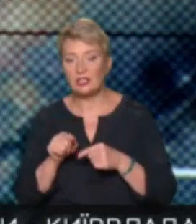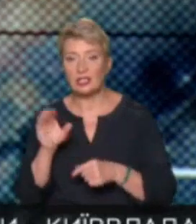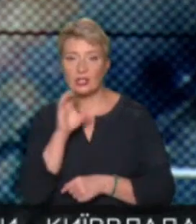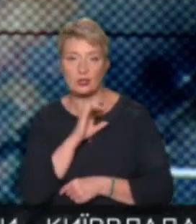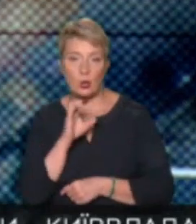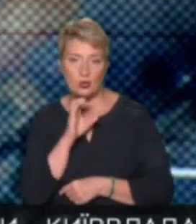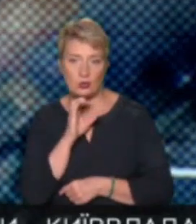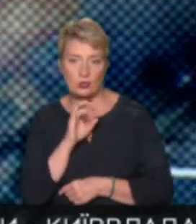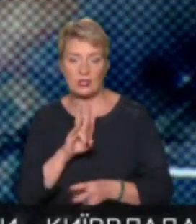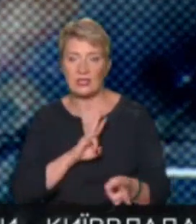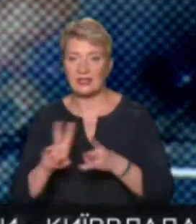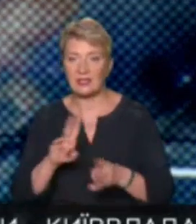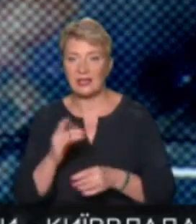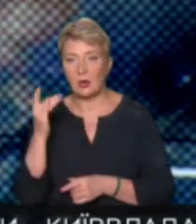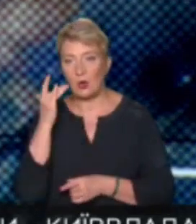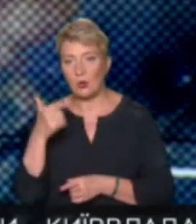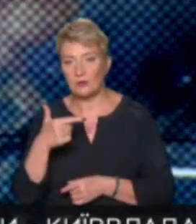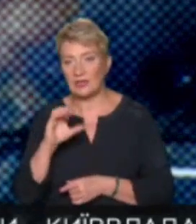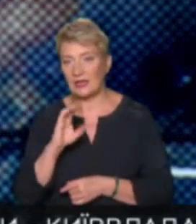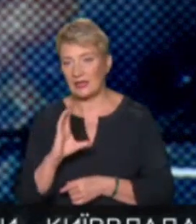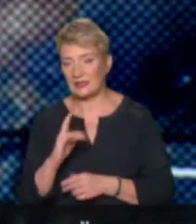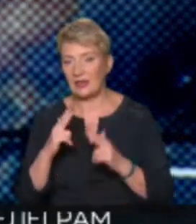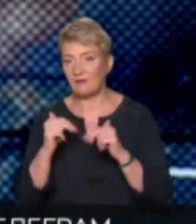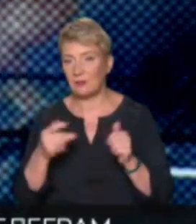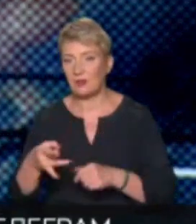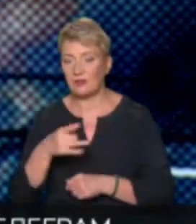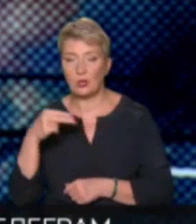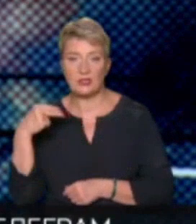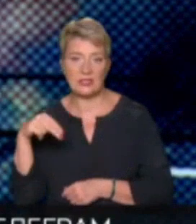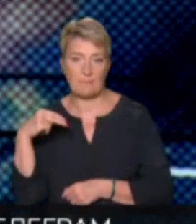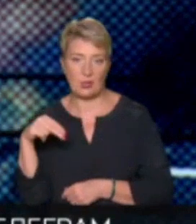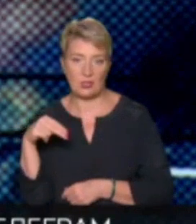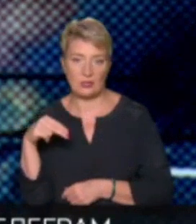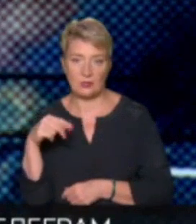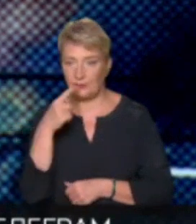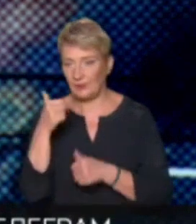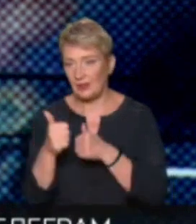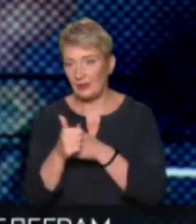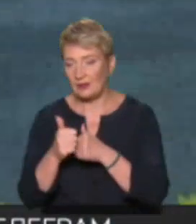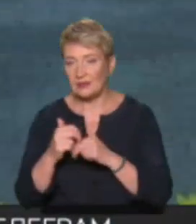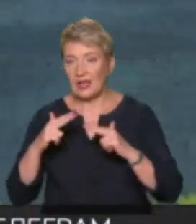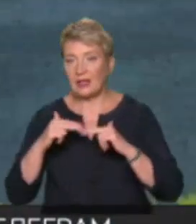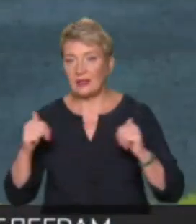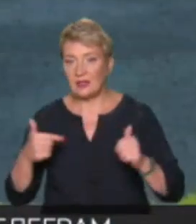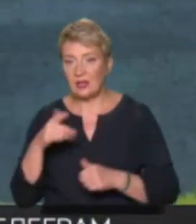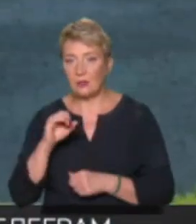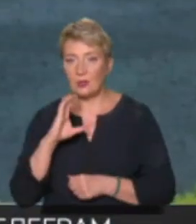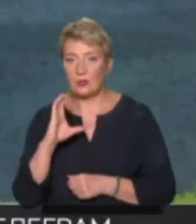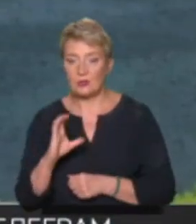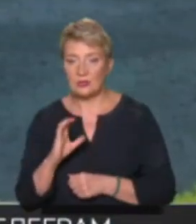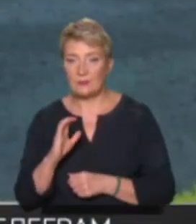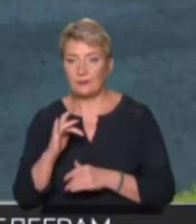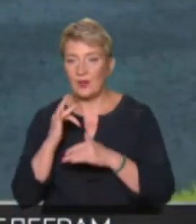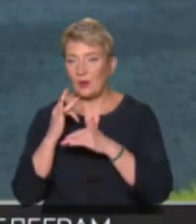теракт на Каховський ГЕС, так от в Дніпро, в районі Запоріжжя, неподалік Дніпро ГЕСу, настільки обміліло,